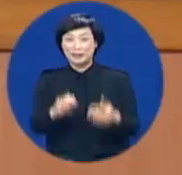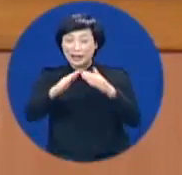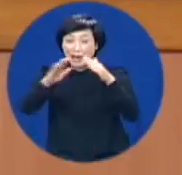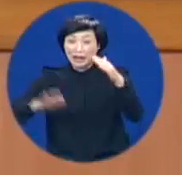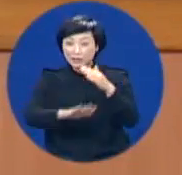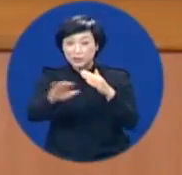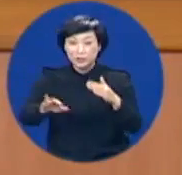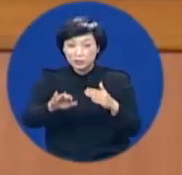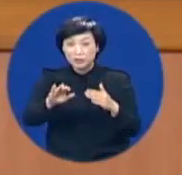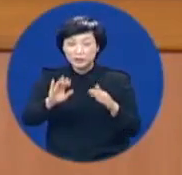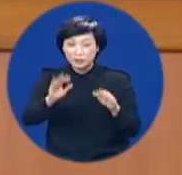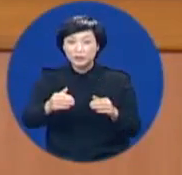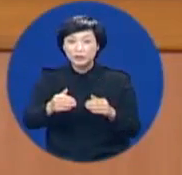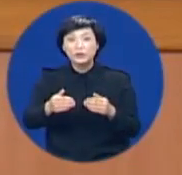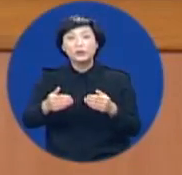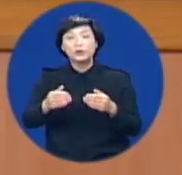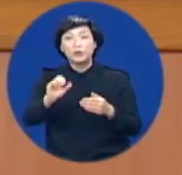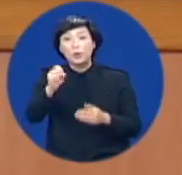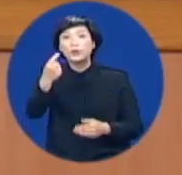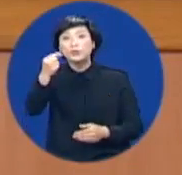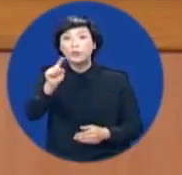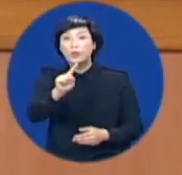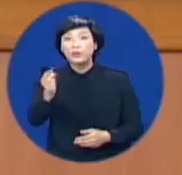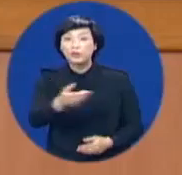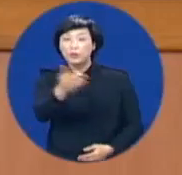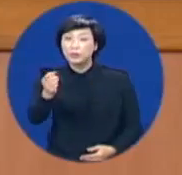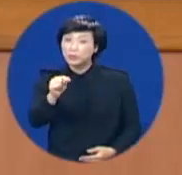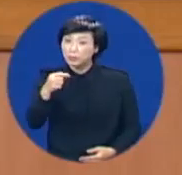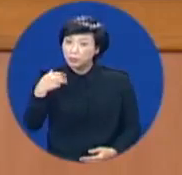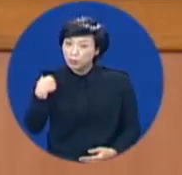가정이 어디서 왔느냐? 이것을 모르면